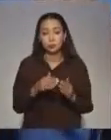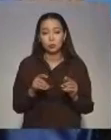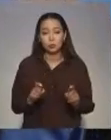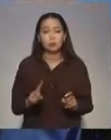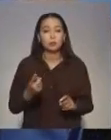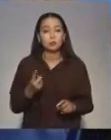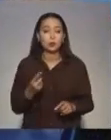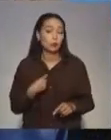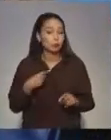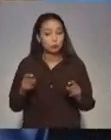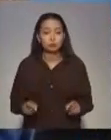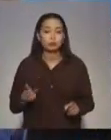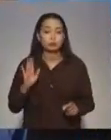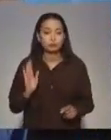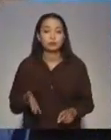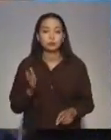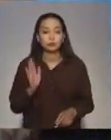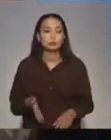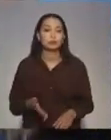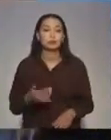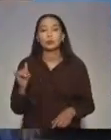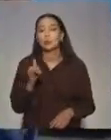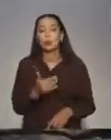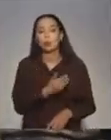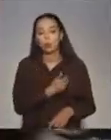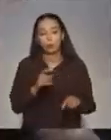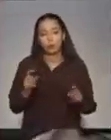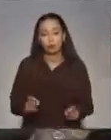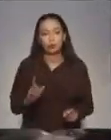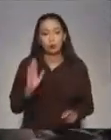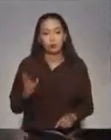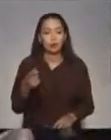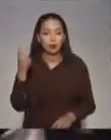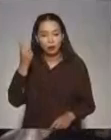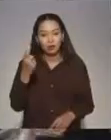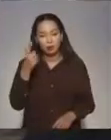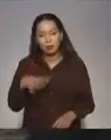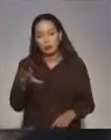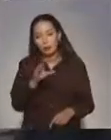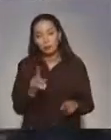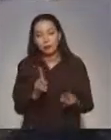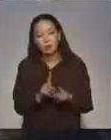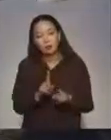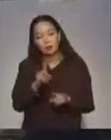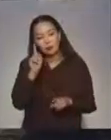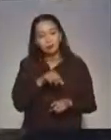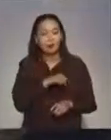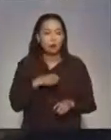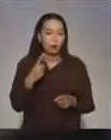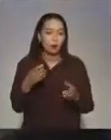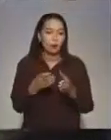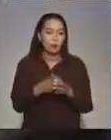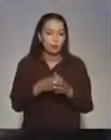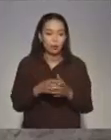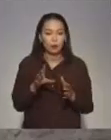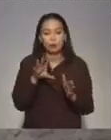отырмайын? Отыруға болмайды ма? Анда отырамын, мына отыруға болмайды. Бөтелкелесім үшін бәрін беремін деген бір топ маскүнемнің ортасына